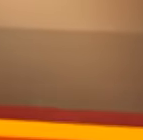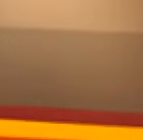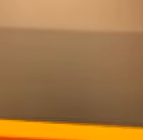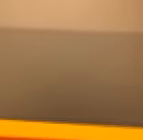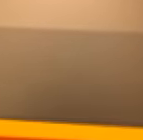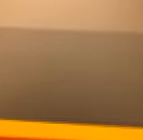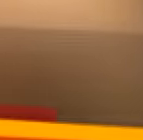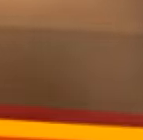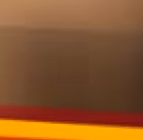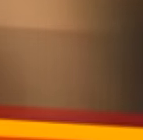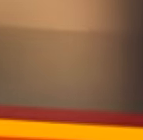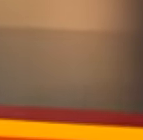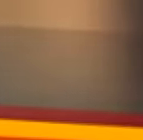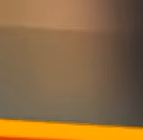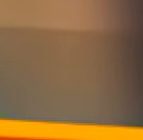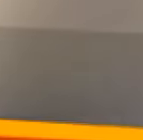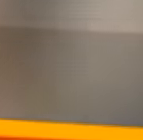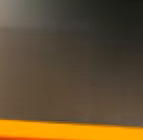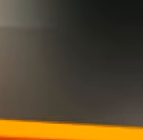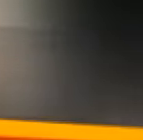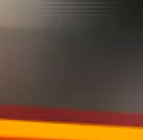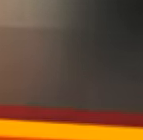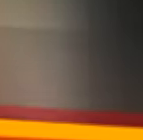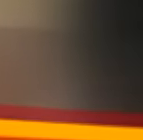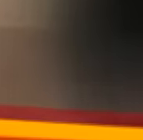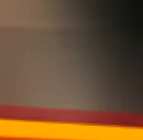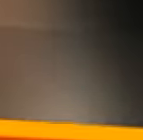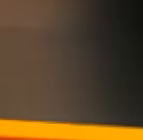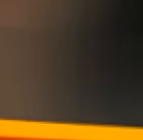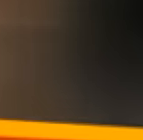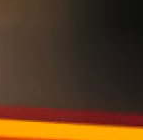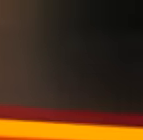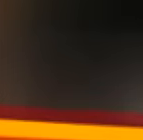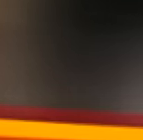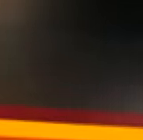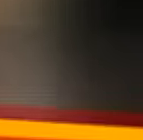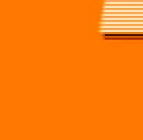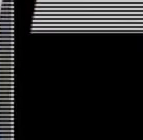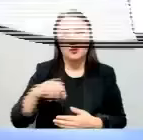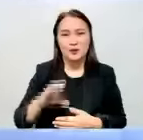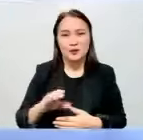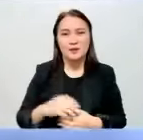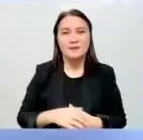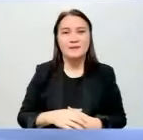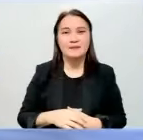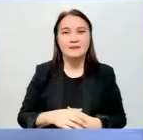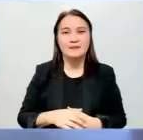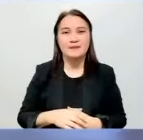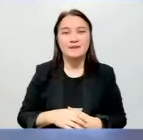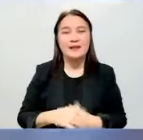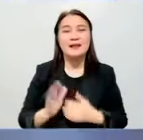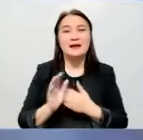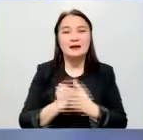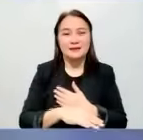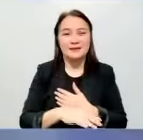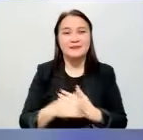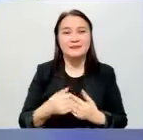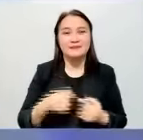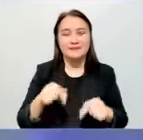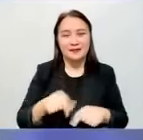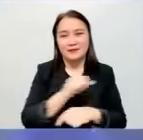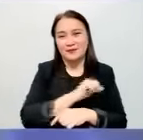mga estudyante sa UP Diliman, ipinoprotesta ang charter change. Abangan na ang lahat ng yan sa pagbabalik